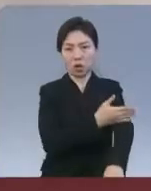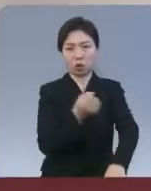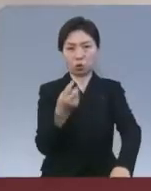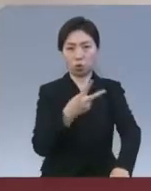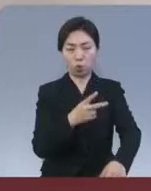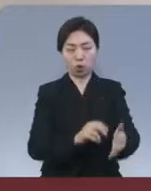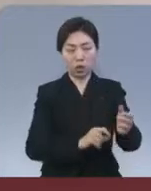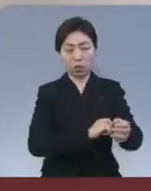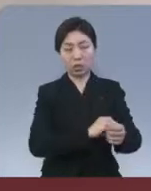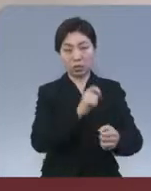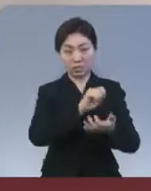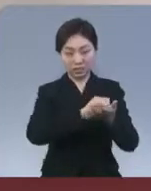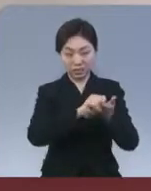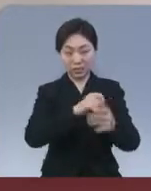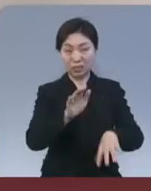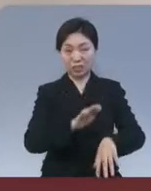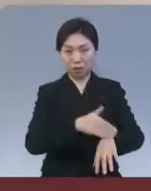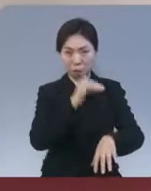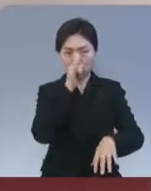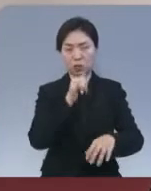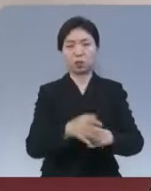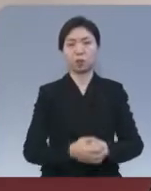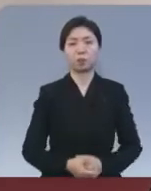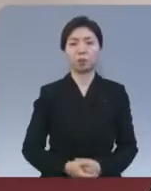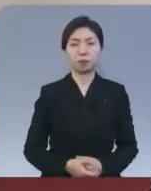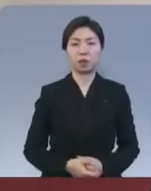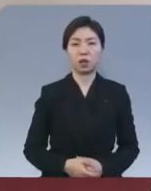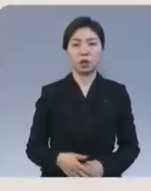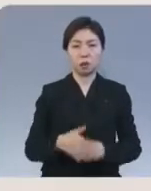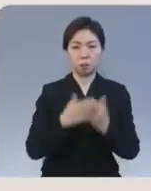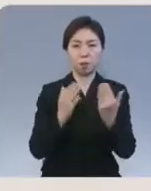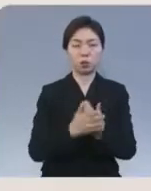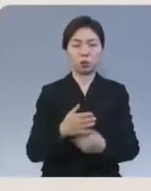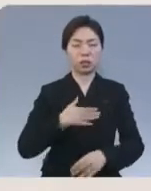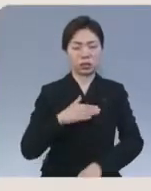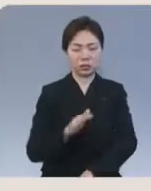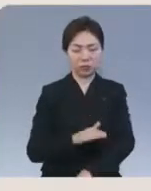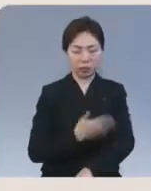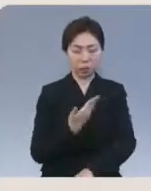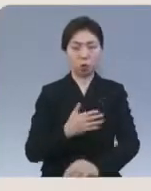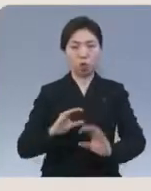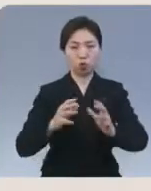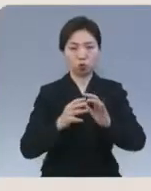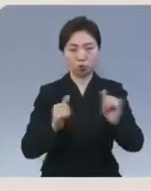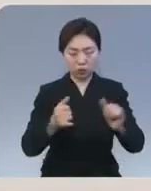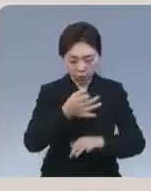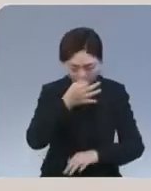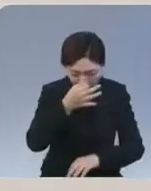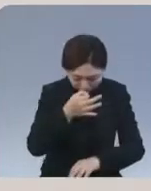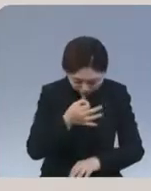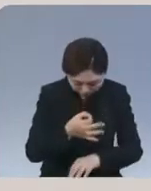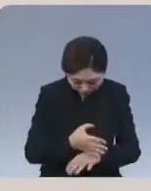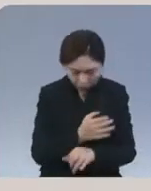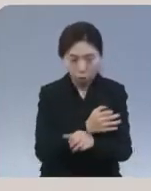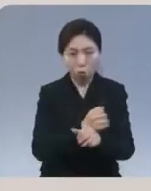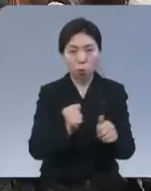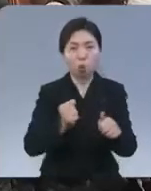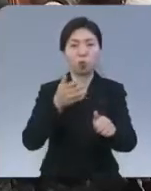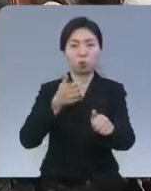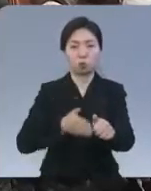делать оглядываясь назад я понимаю что совершила непозволительные поступок сказала она выступая на